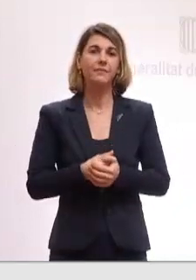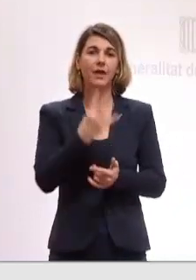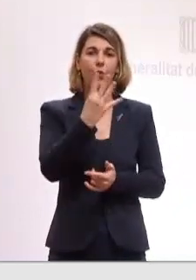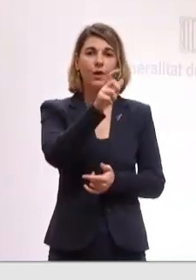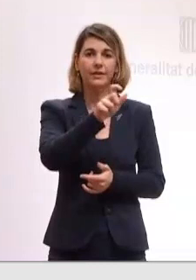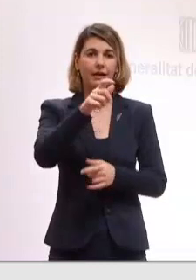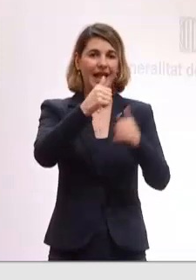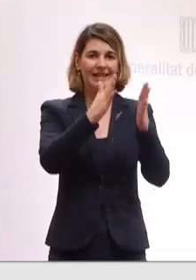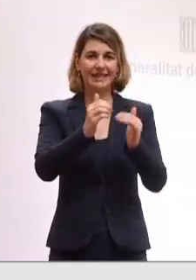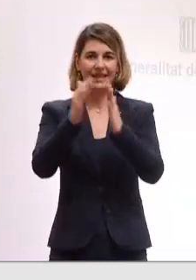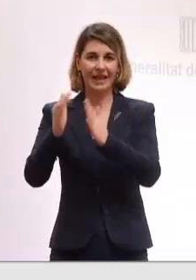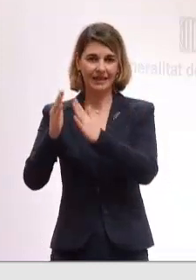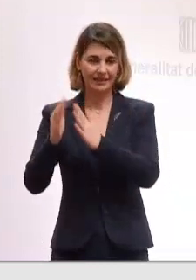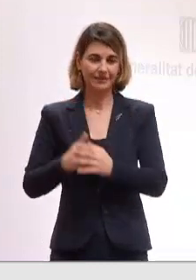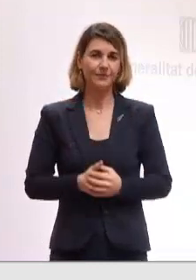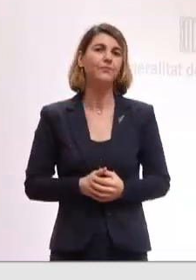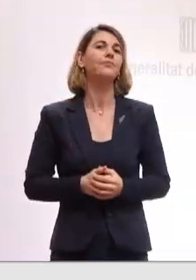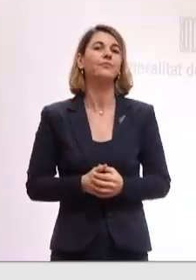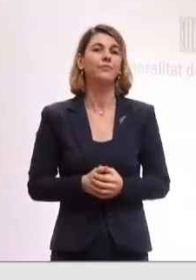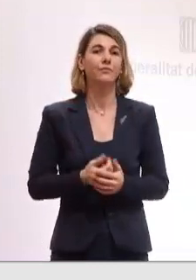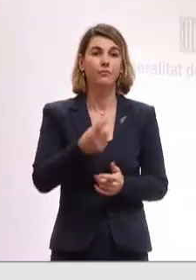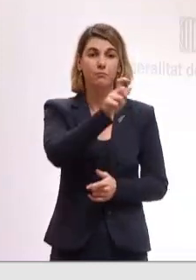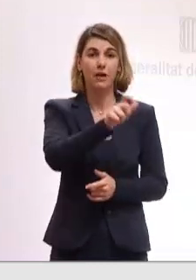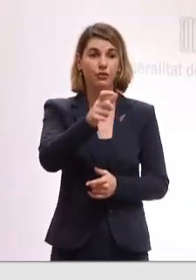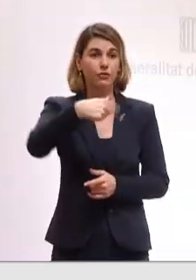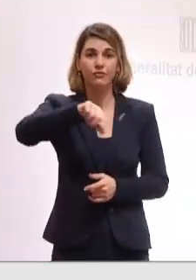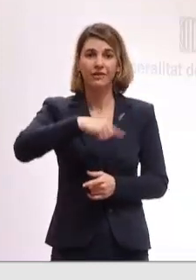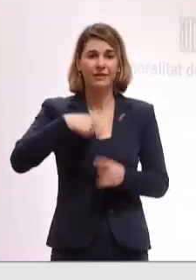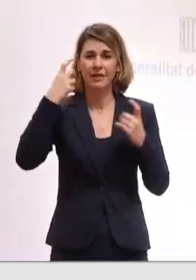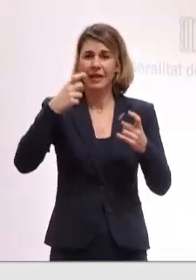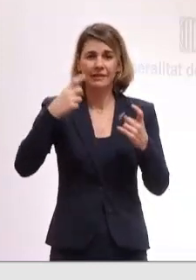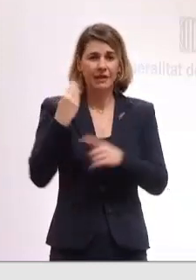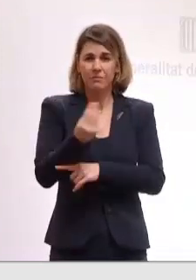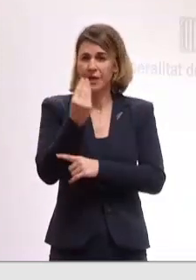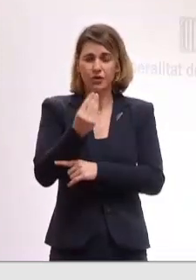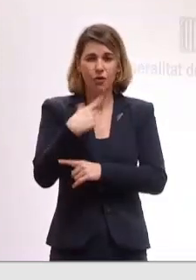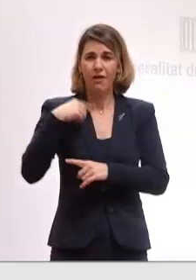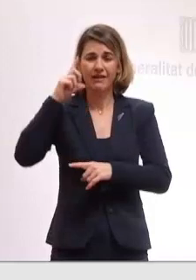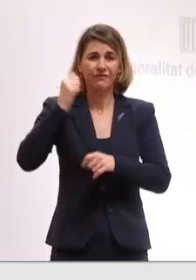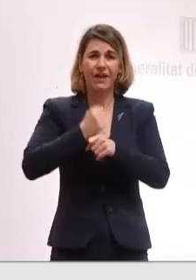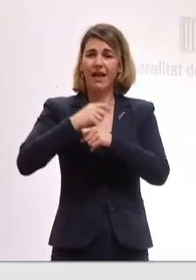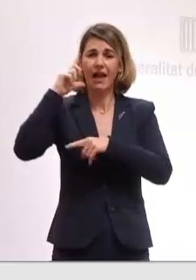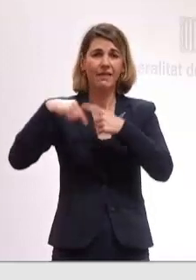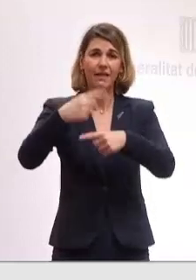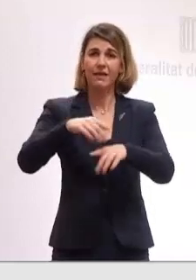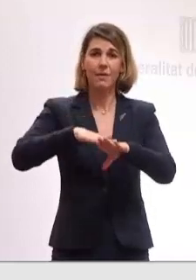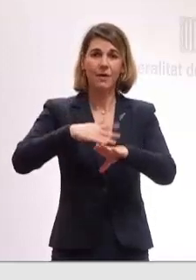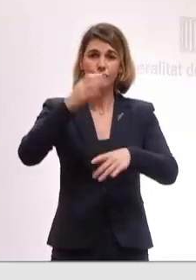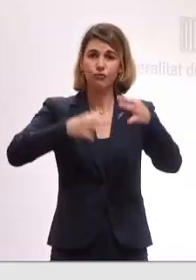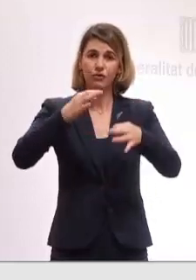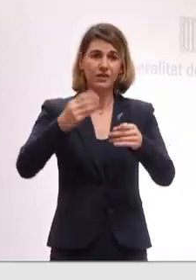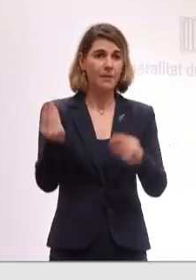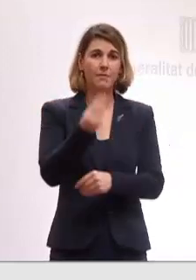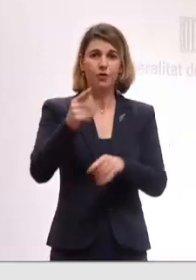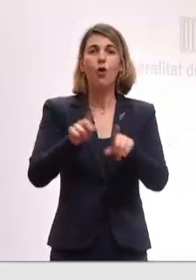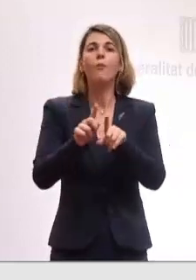quatre entitats. Són persones que hem intentat donar el millor de nosaltres en la tasca diària de la millora de la justícia com a